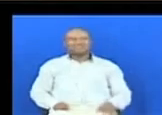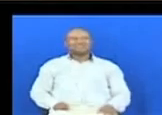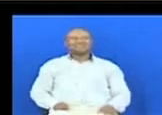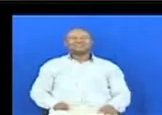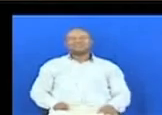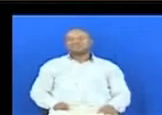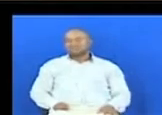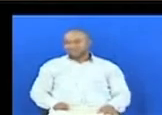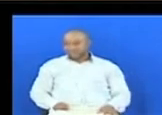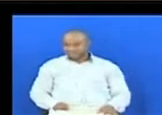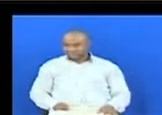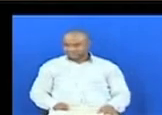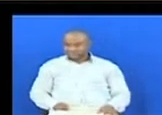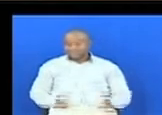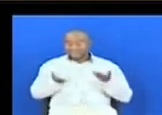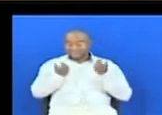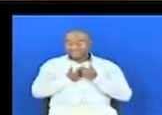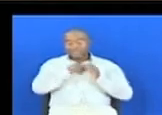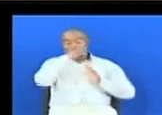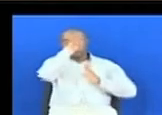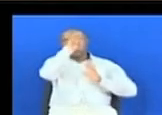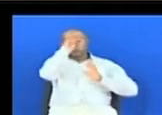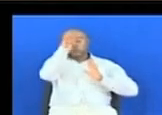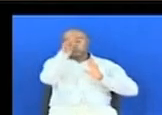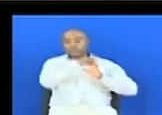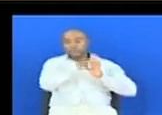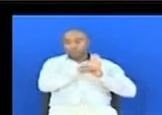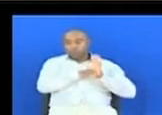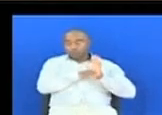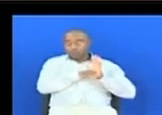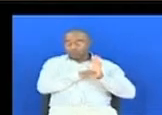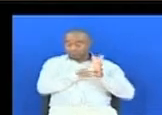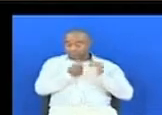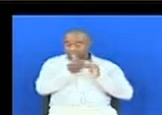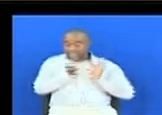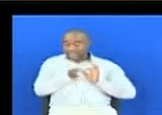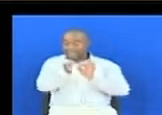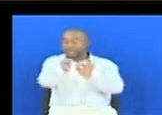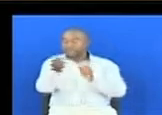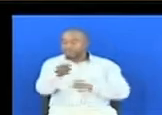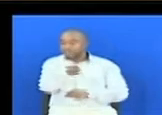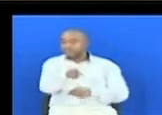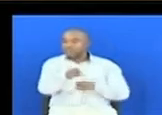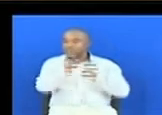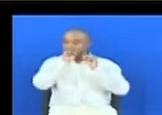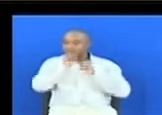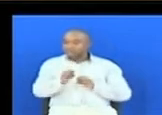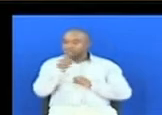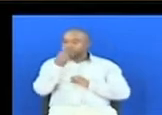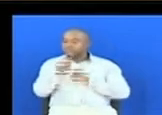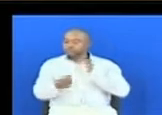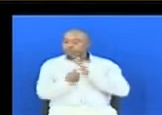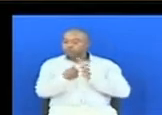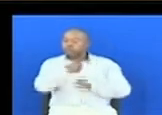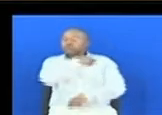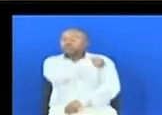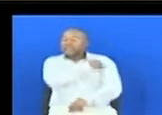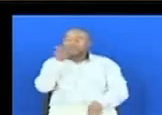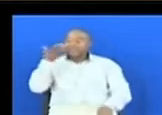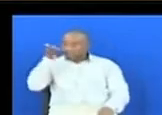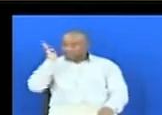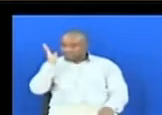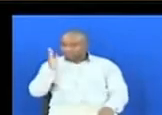Sasa utaratibu wetu ni kwamba referral za namna hii huwa lazima ziwe zimetokana na hospitali ya serikali,